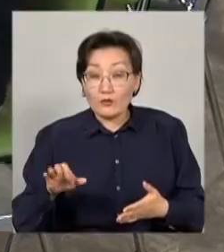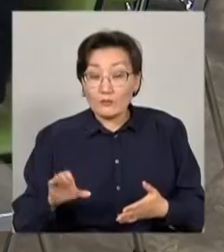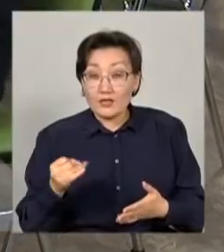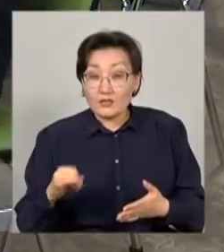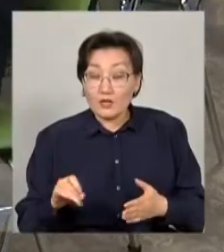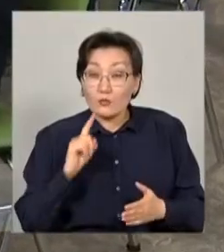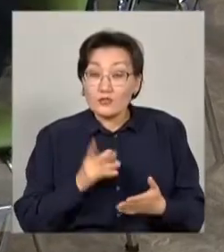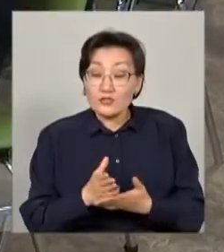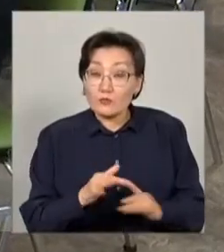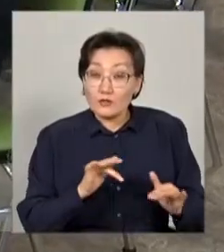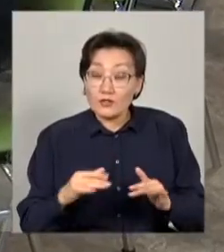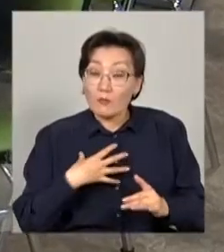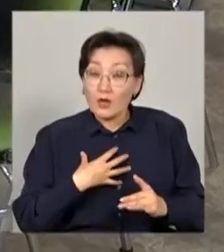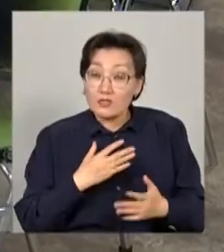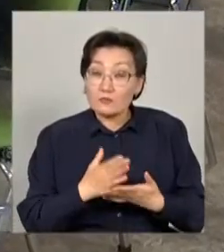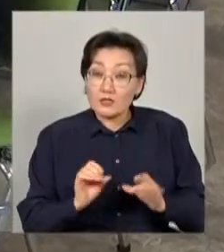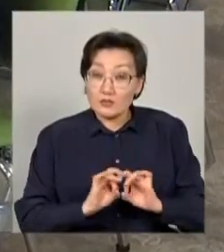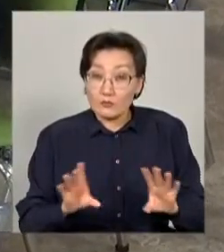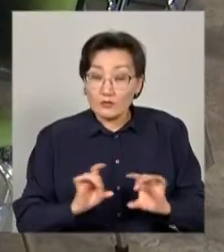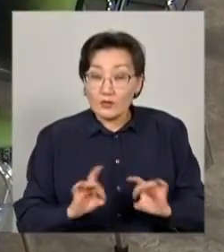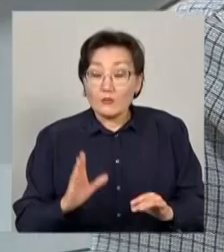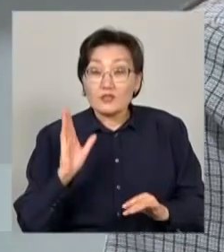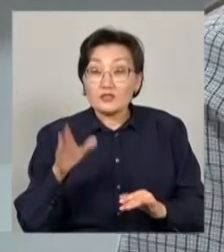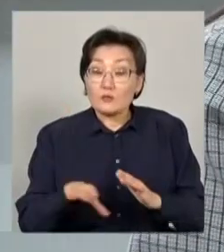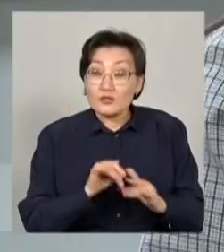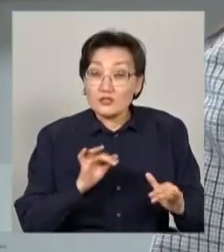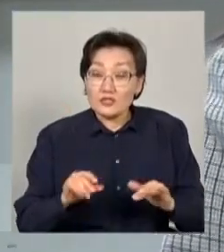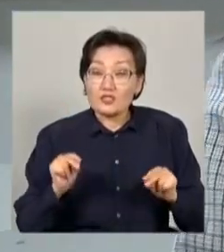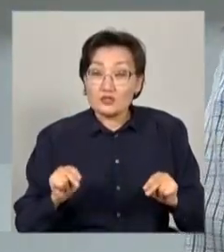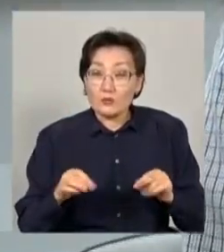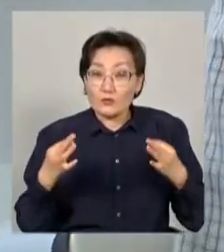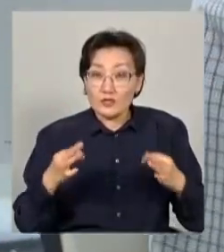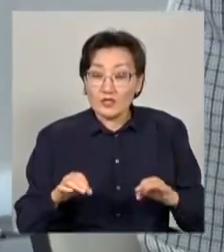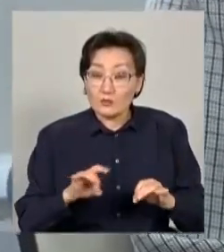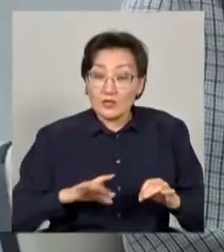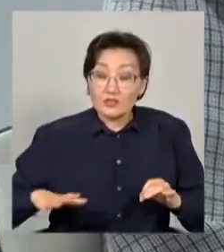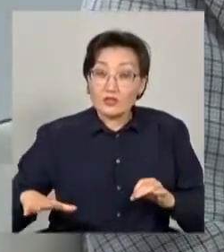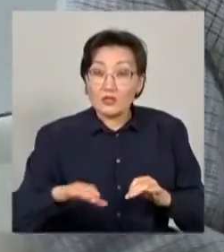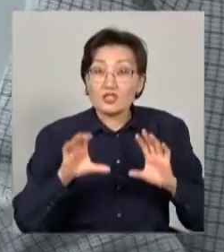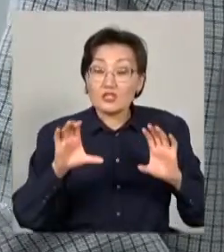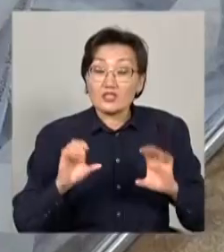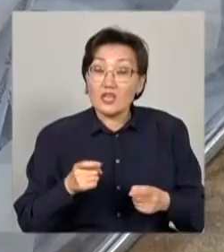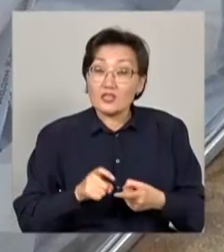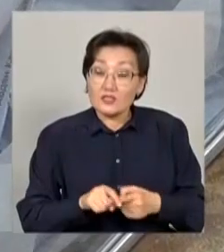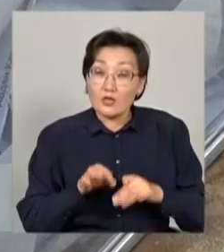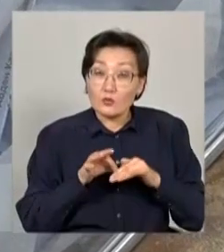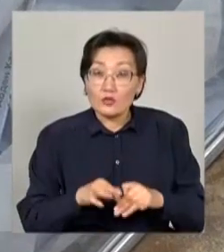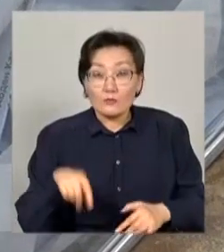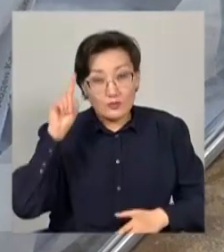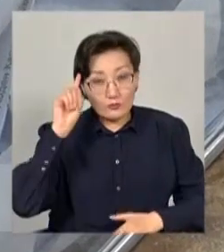саяси науқанның маңызына тоқталды. Ол елде келе жатқан сайлау әділ және тәуелсіз республикамыздың заңына сай өтеді деген